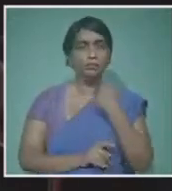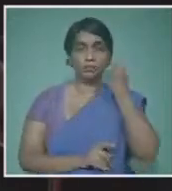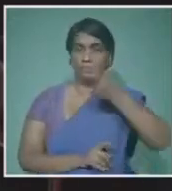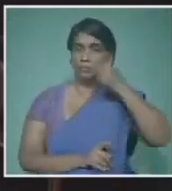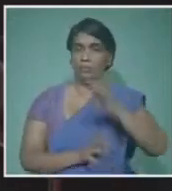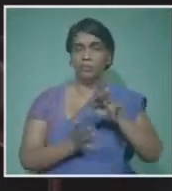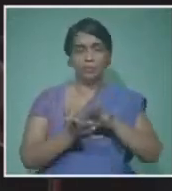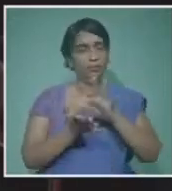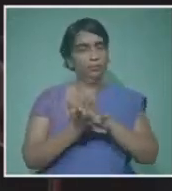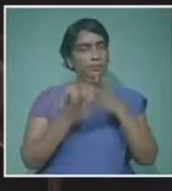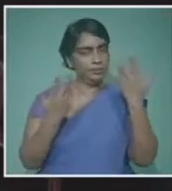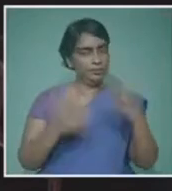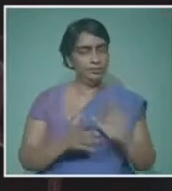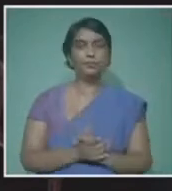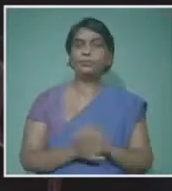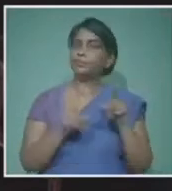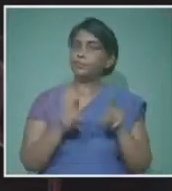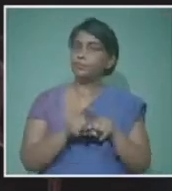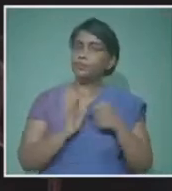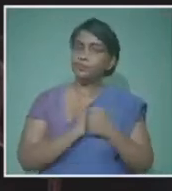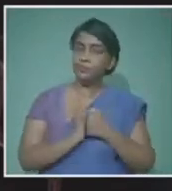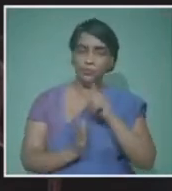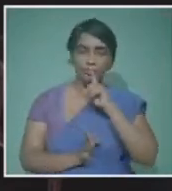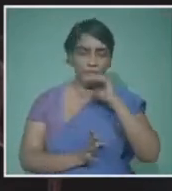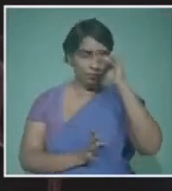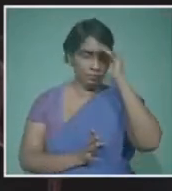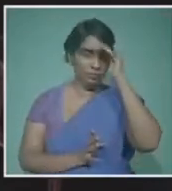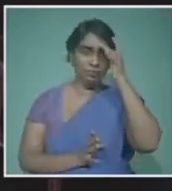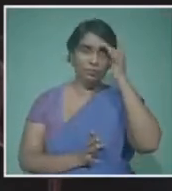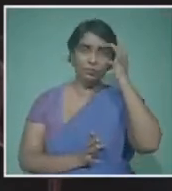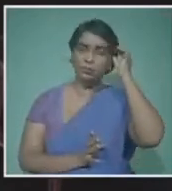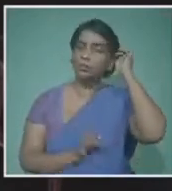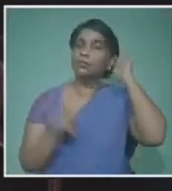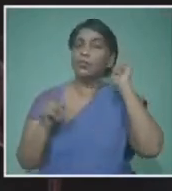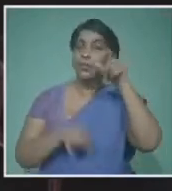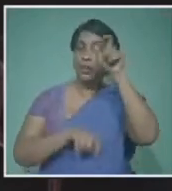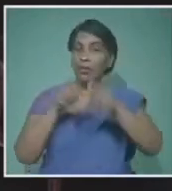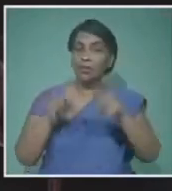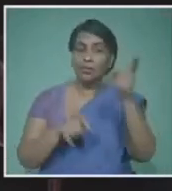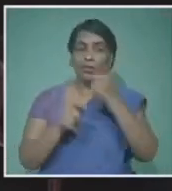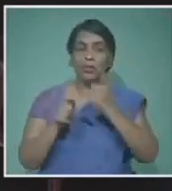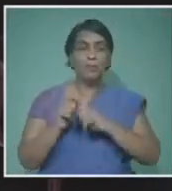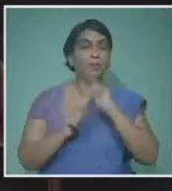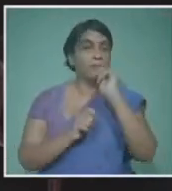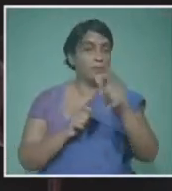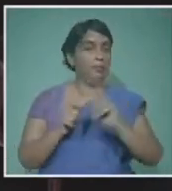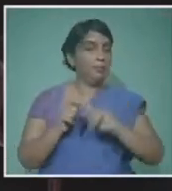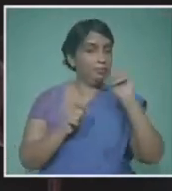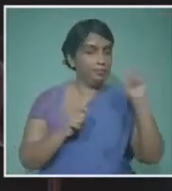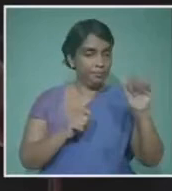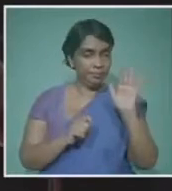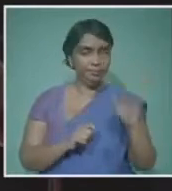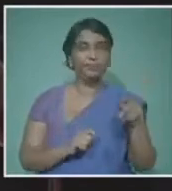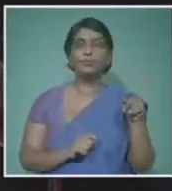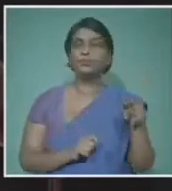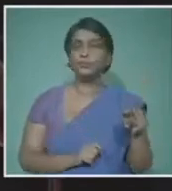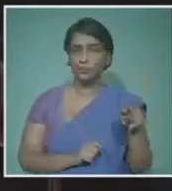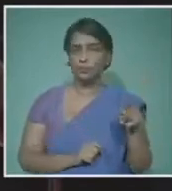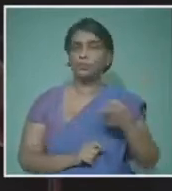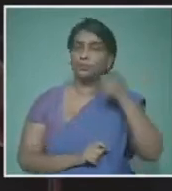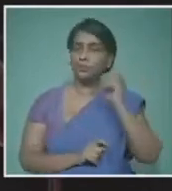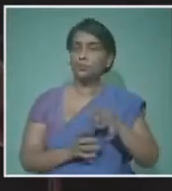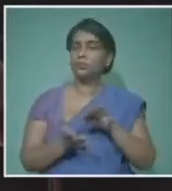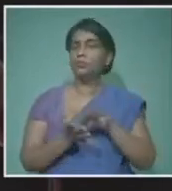නියෝගය ලබා දී තිබුණා. ඒ වගේම ගරු කතානායකතුමනි එම අයට වන්දි මුදලක්ද ලබා දිය යුතු කියන